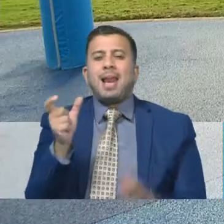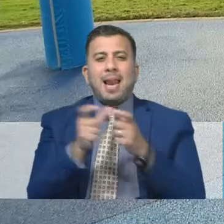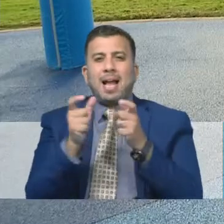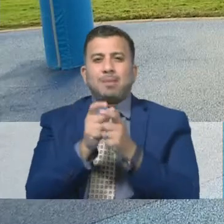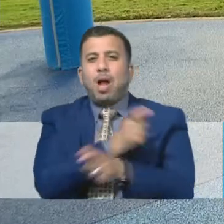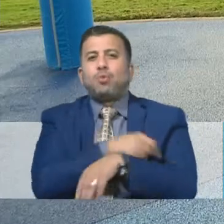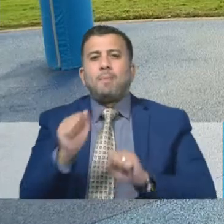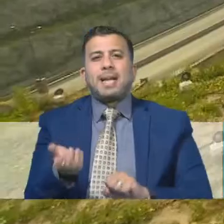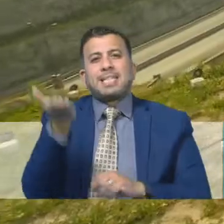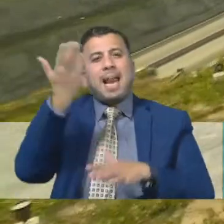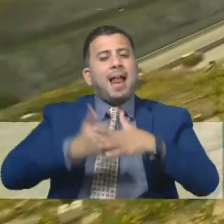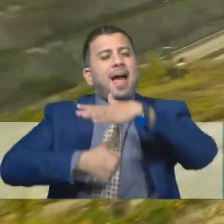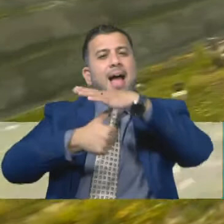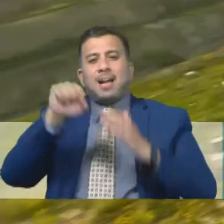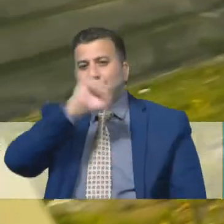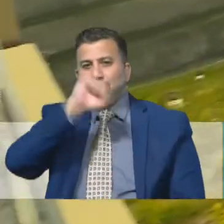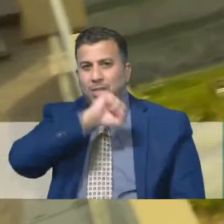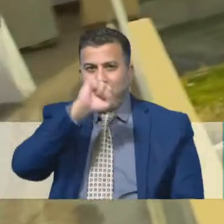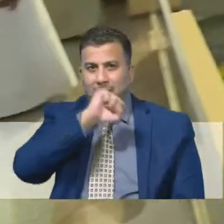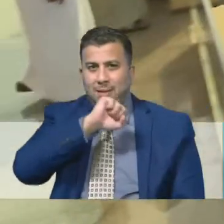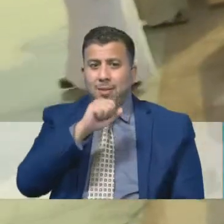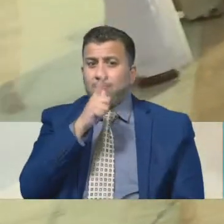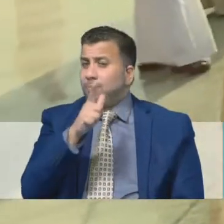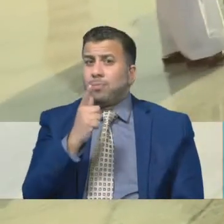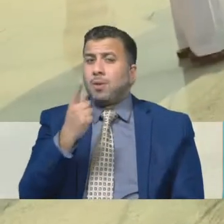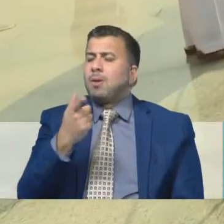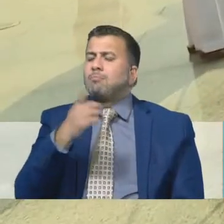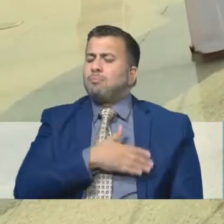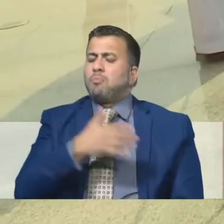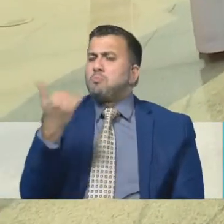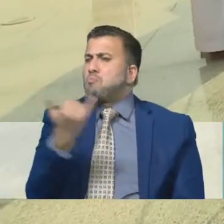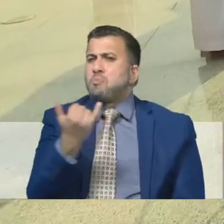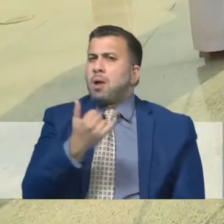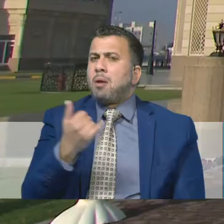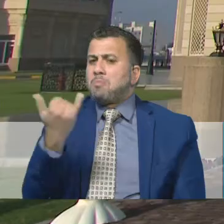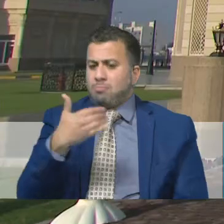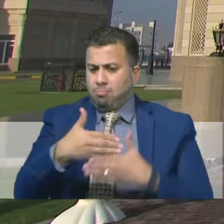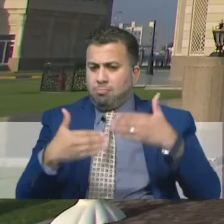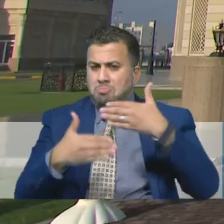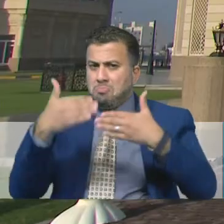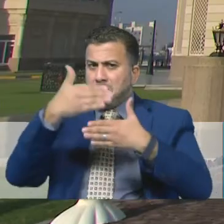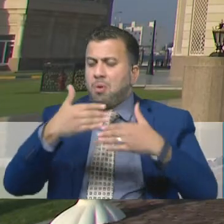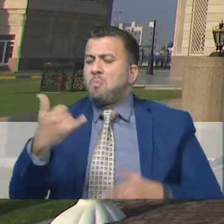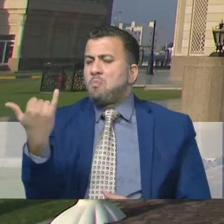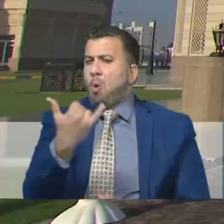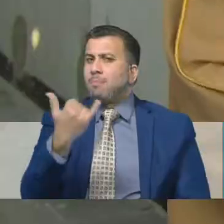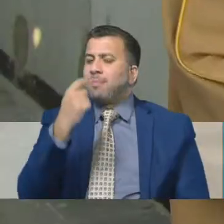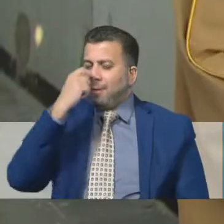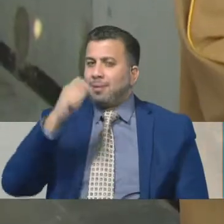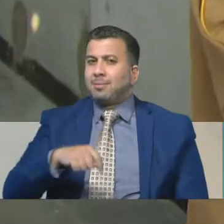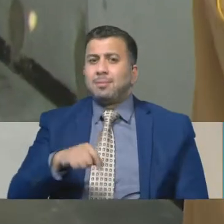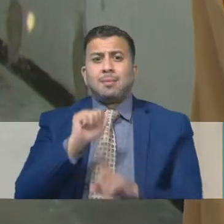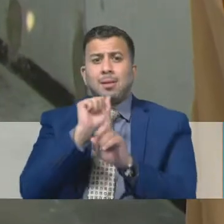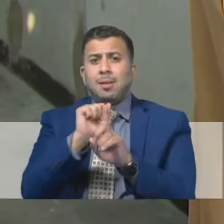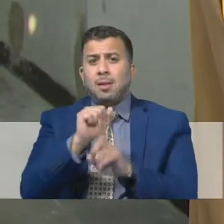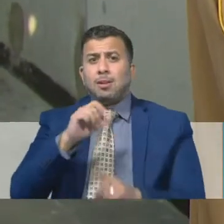القاسمي عضو المجلس الأعلى حاكم الشارقة، الذي يؤمن بأهمية قطاع البنية التحتية، وعليه خصص